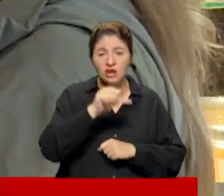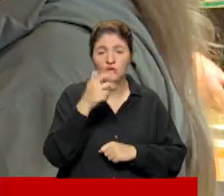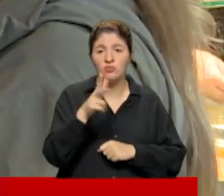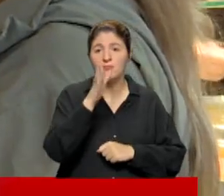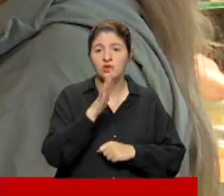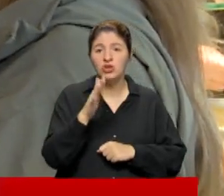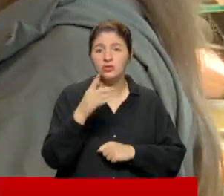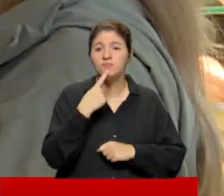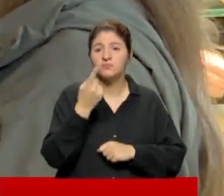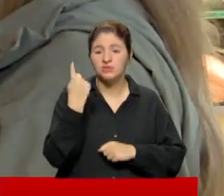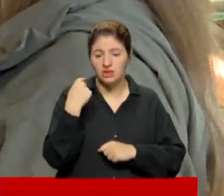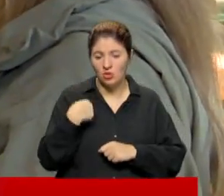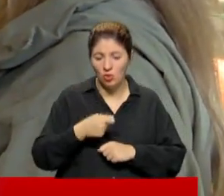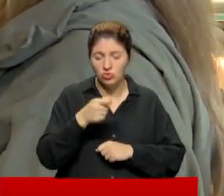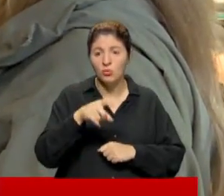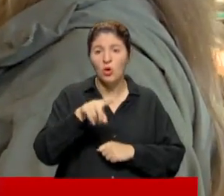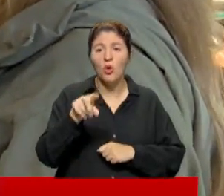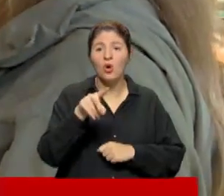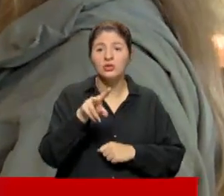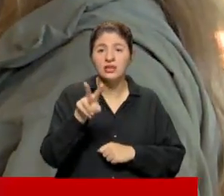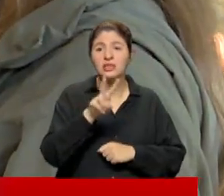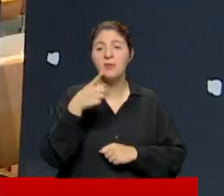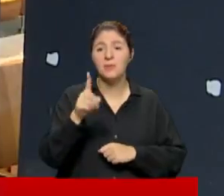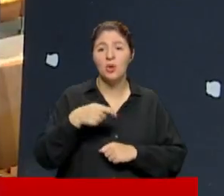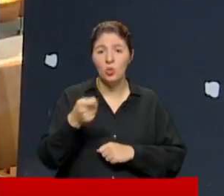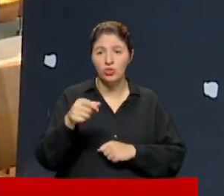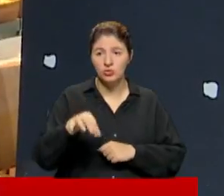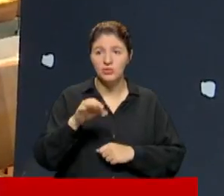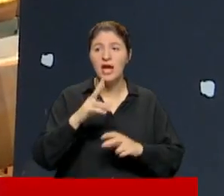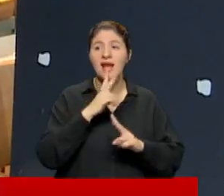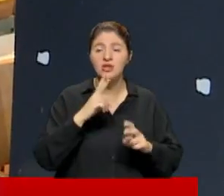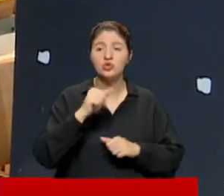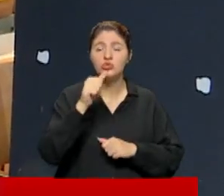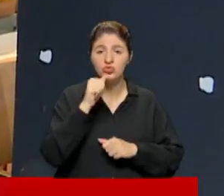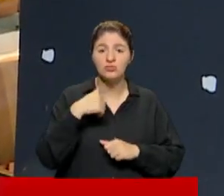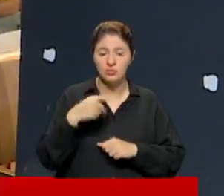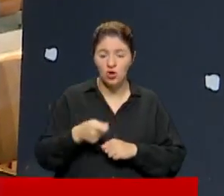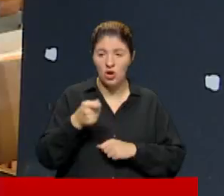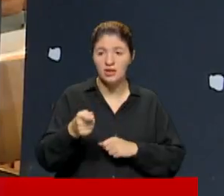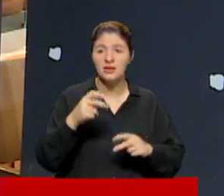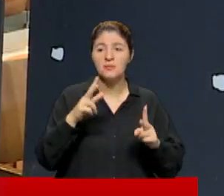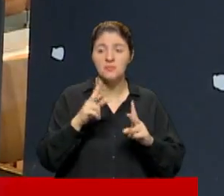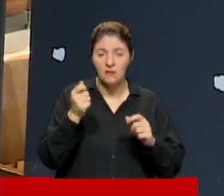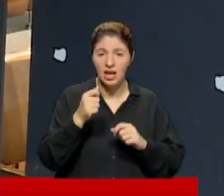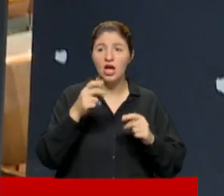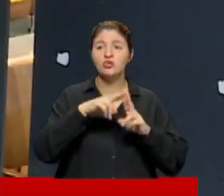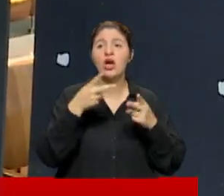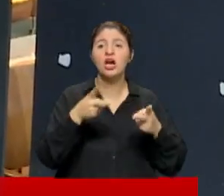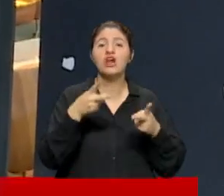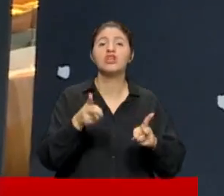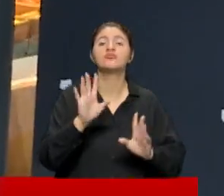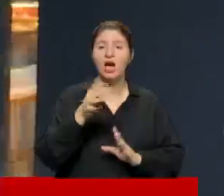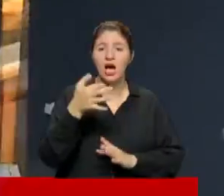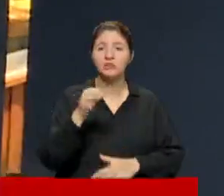3.500 lir Geçen seni ödüyordum 182.000 L gaz parası ödüyorum ceyran su ben buraya ödediğim para dükkanı aç açma